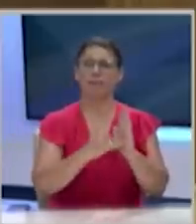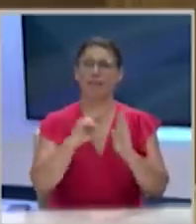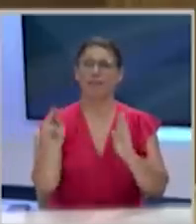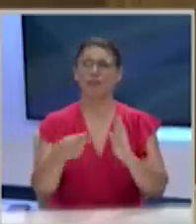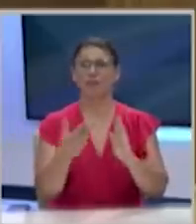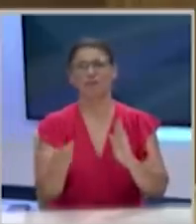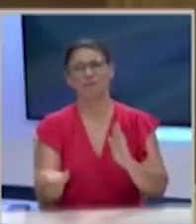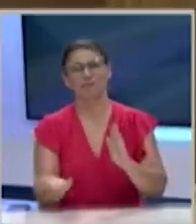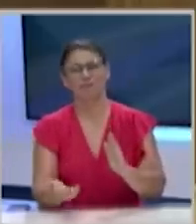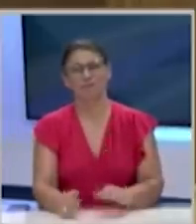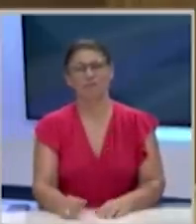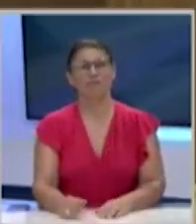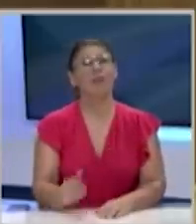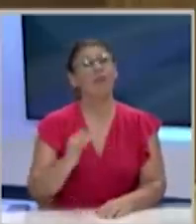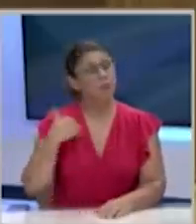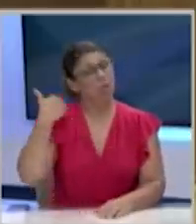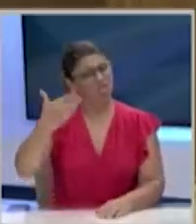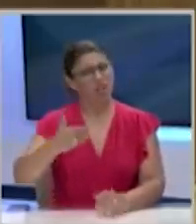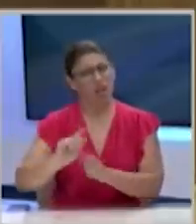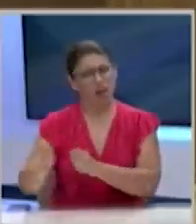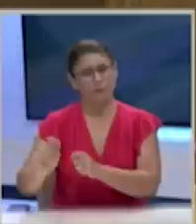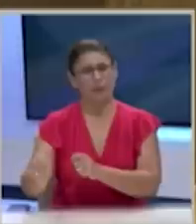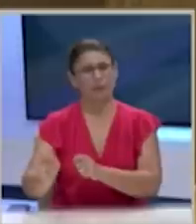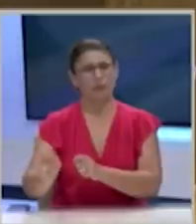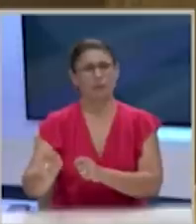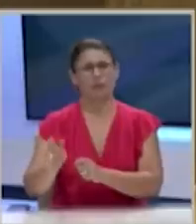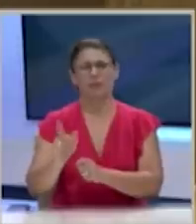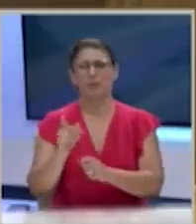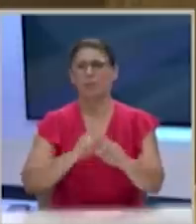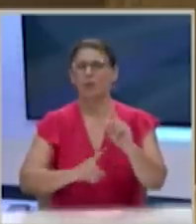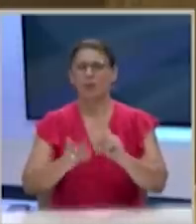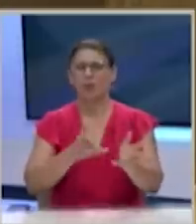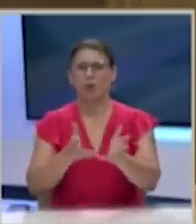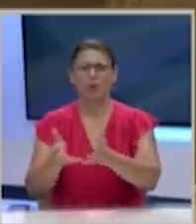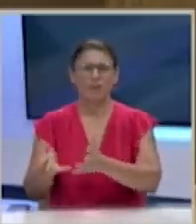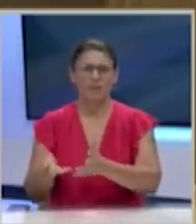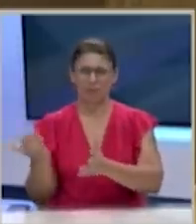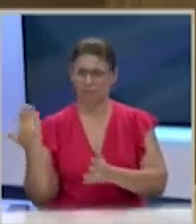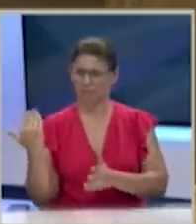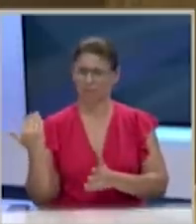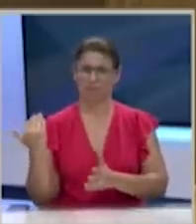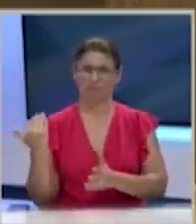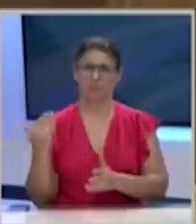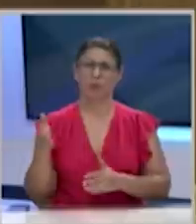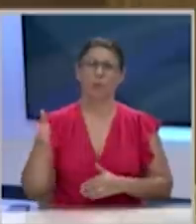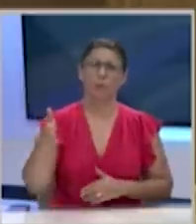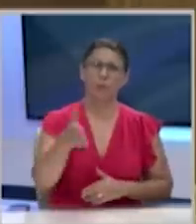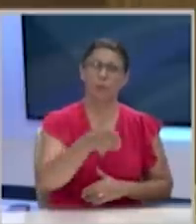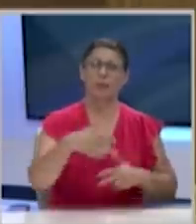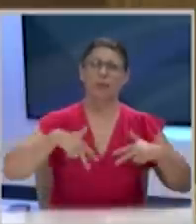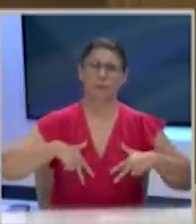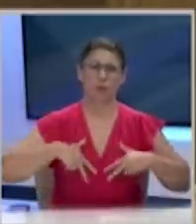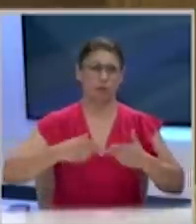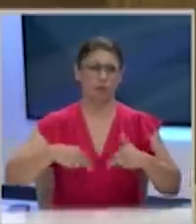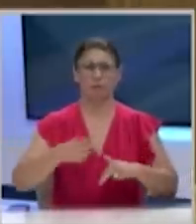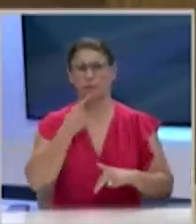ευρώ που είχε να τους δώσει. Και ποια είναι η ειρωνία, ότι στην πρόσφατη περιοδία του Υπουργικού Συμβουλίου, μην πω